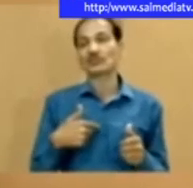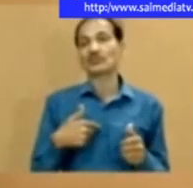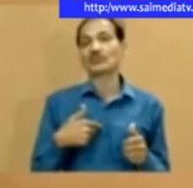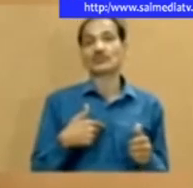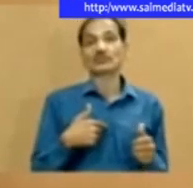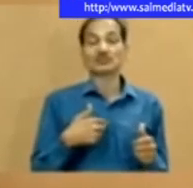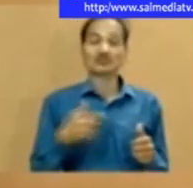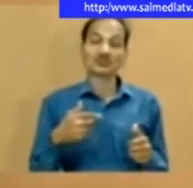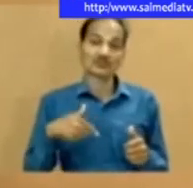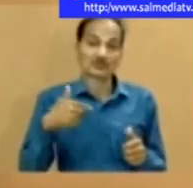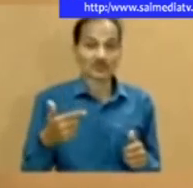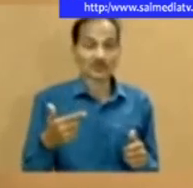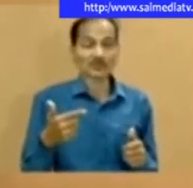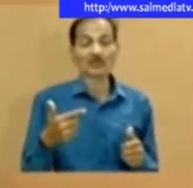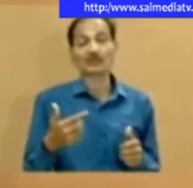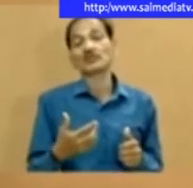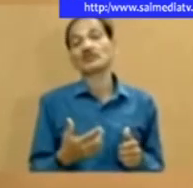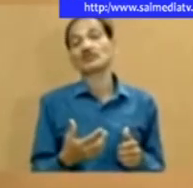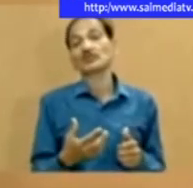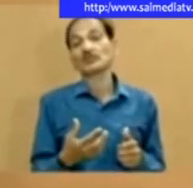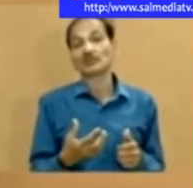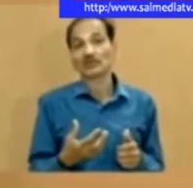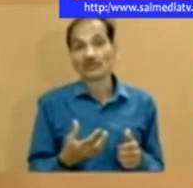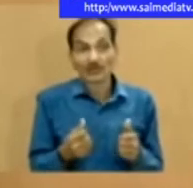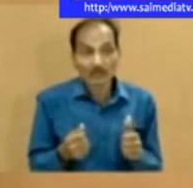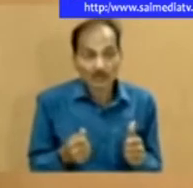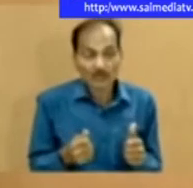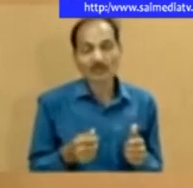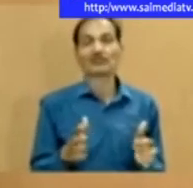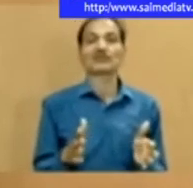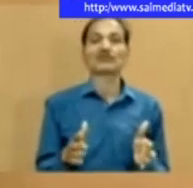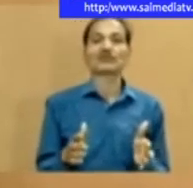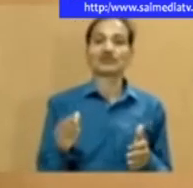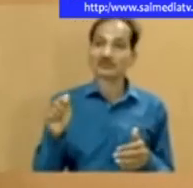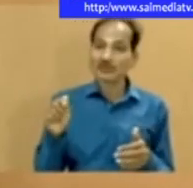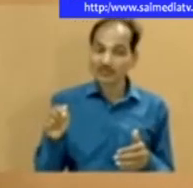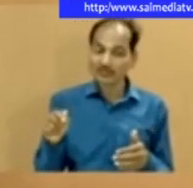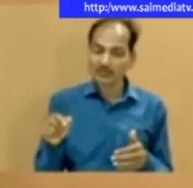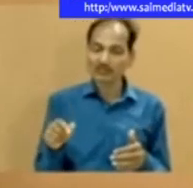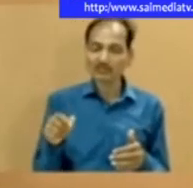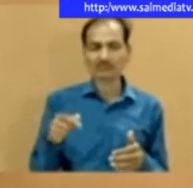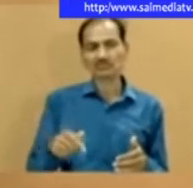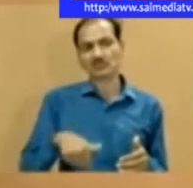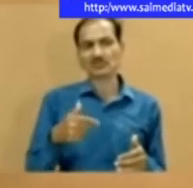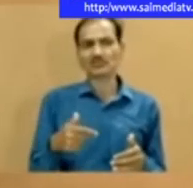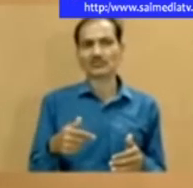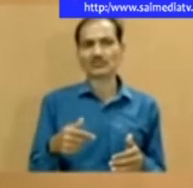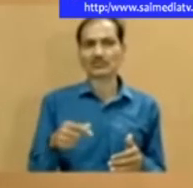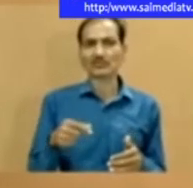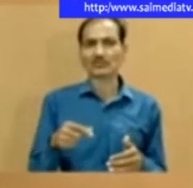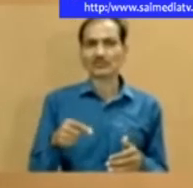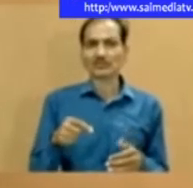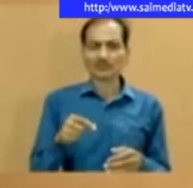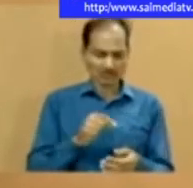ତାତ୍ପର୍ଯ୍ୟ ହେଲା ଯଦି ଆପଣ ନିଜକୁ ସନ୍ଦିଗ୍ଧ ମନେ କରୁଛନ୍ତି ଦମ୍ଭର ସହ ଆଗେଇ ଆସନ୍ତୁ